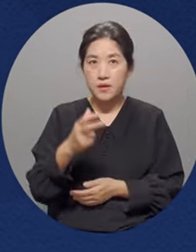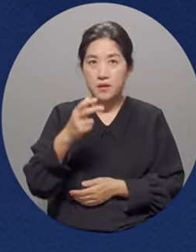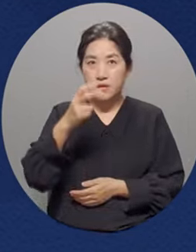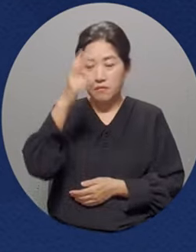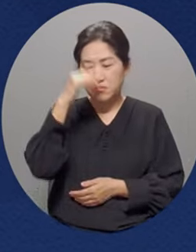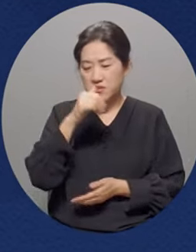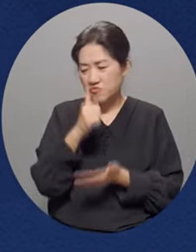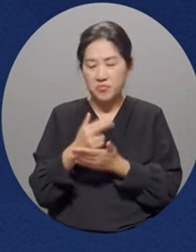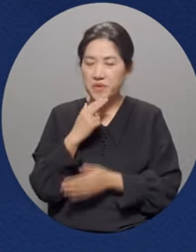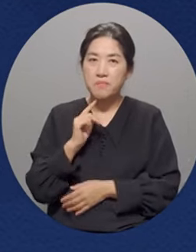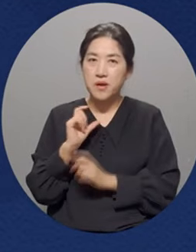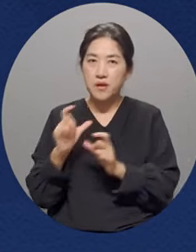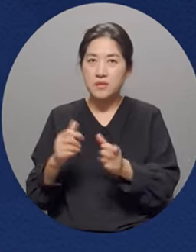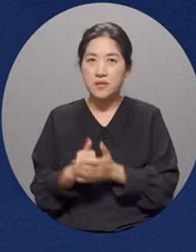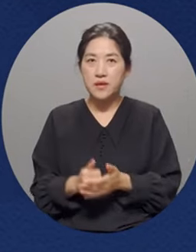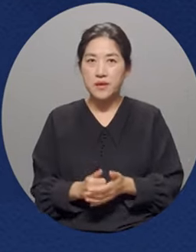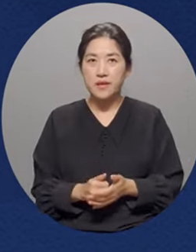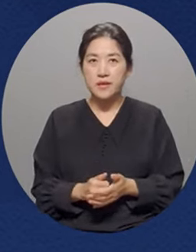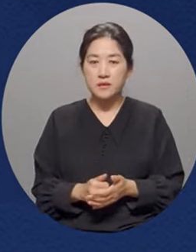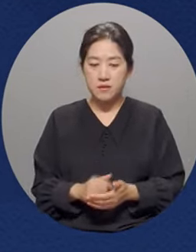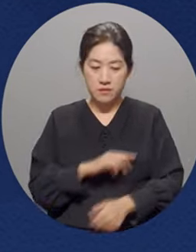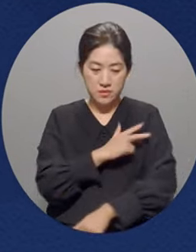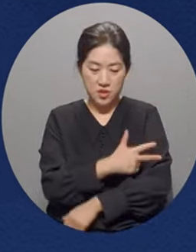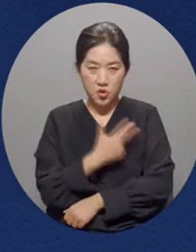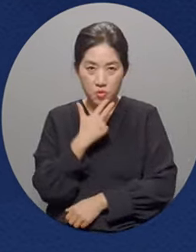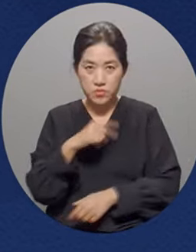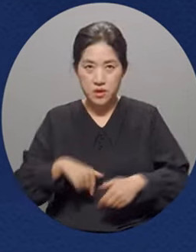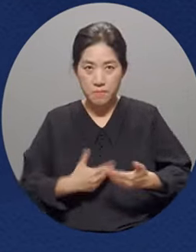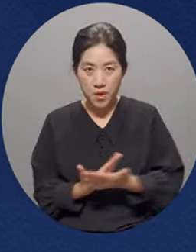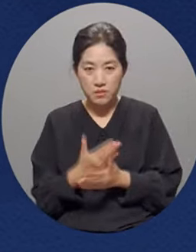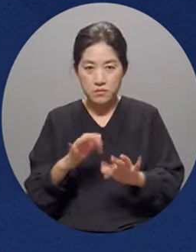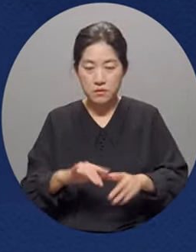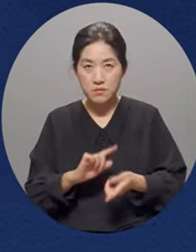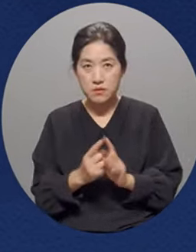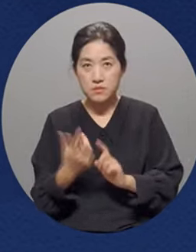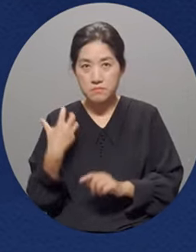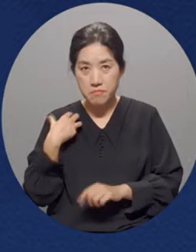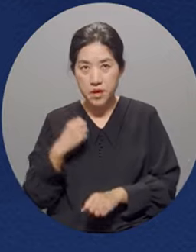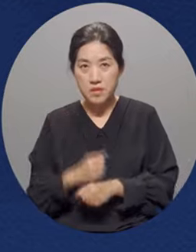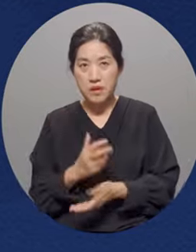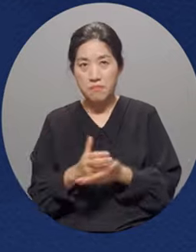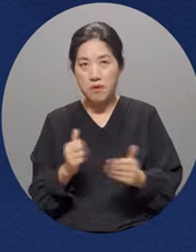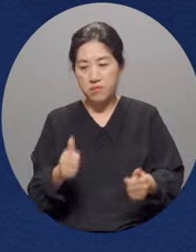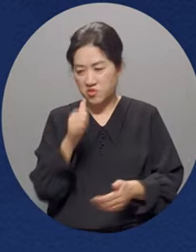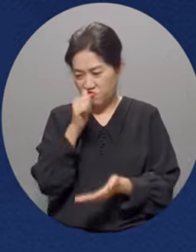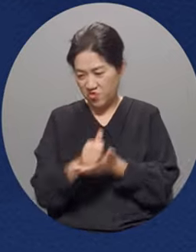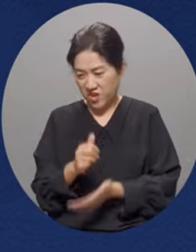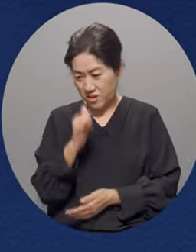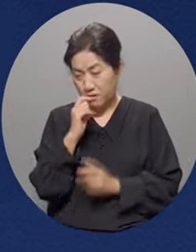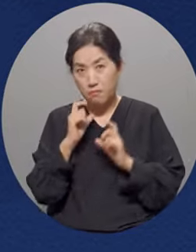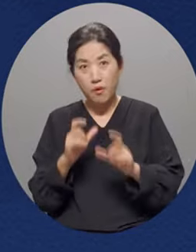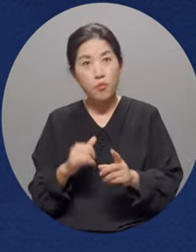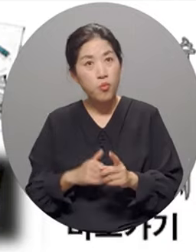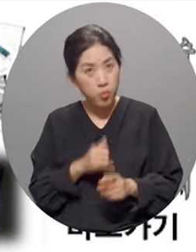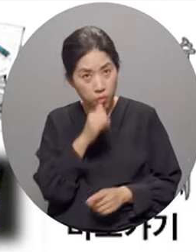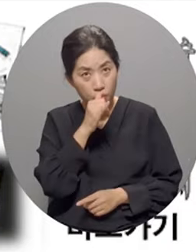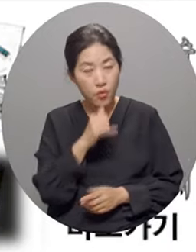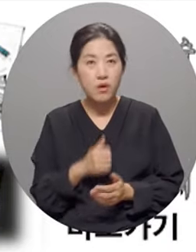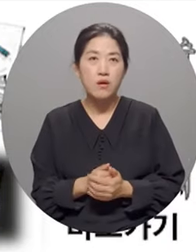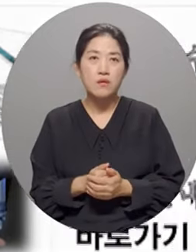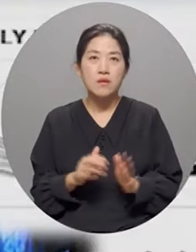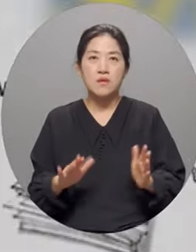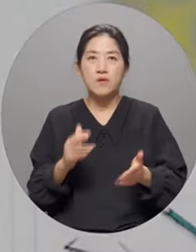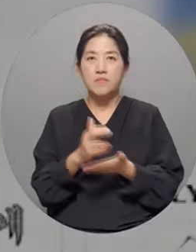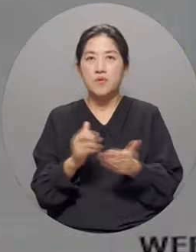있지만 변호사나 법무사 자격 없이 반성 문이나 탄원서를 대피했다 법원에서 유죄가 나온 경우도 있습니다 이번